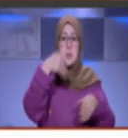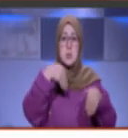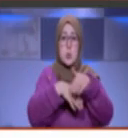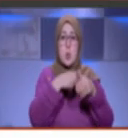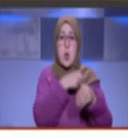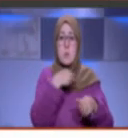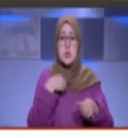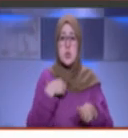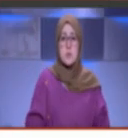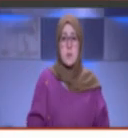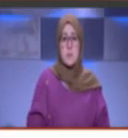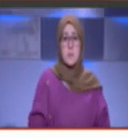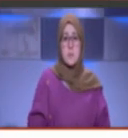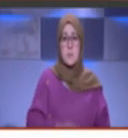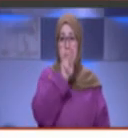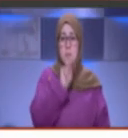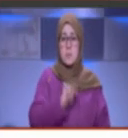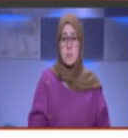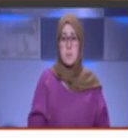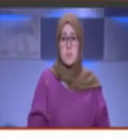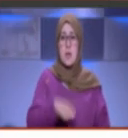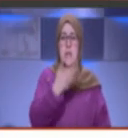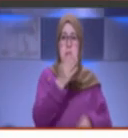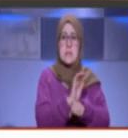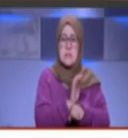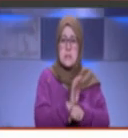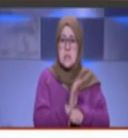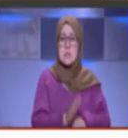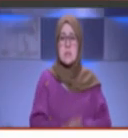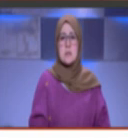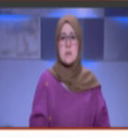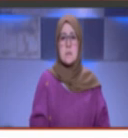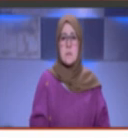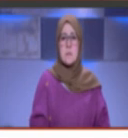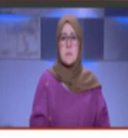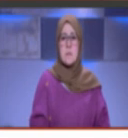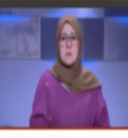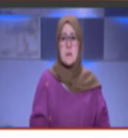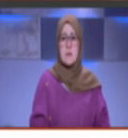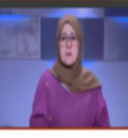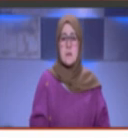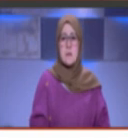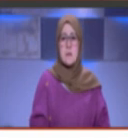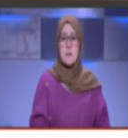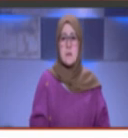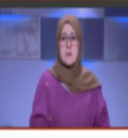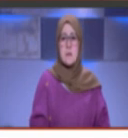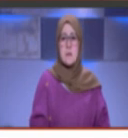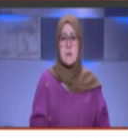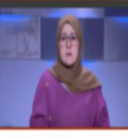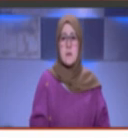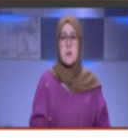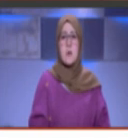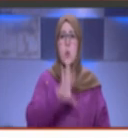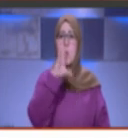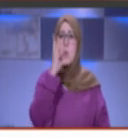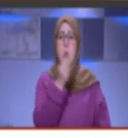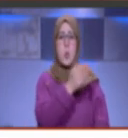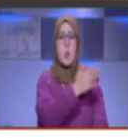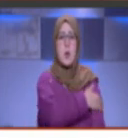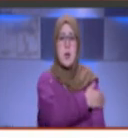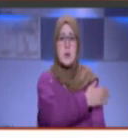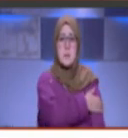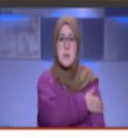والله التبعات هي تبعات تكهنائيه بشأن كله يعتمد على ما هي حالته